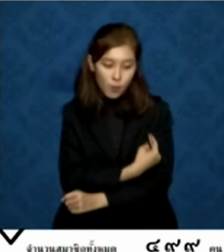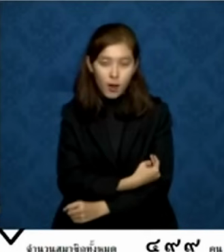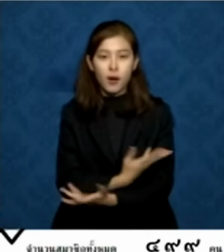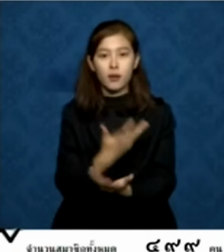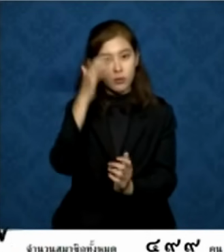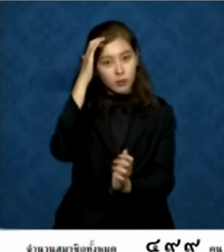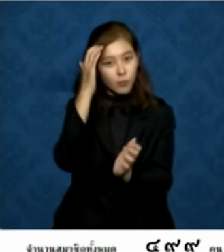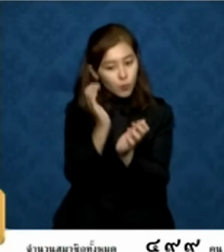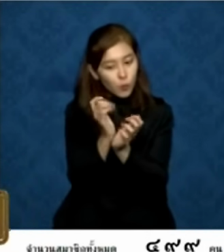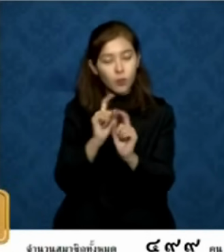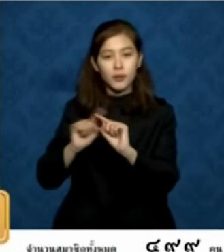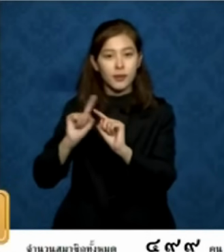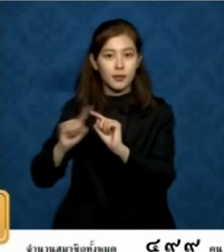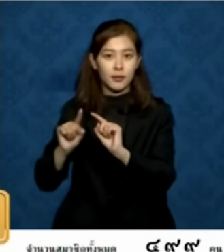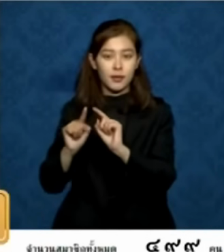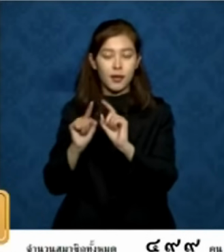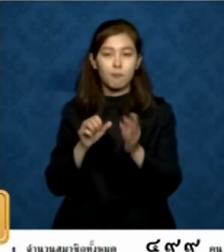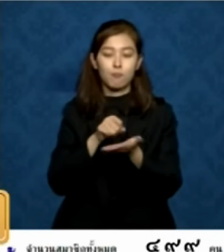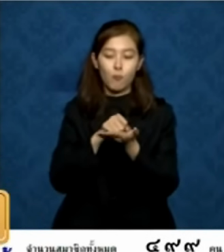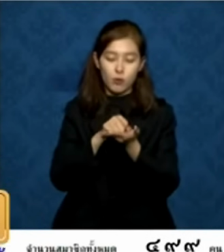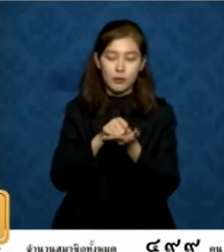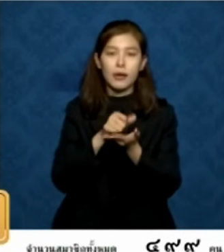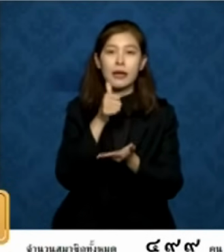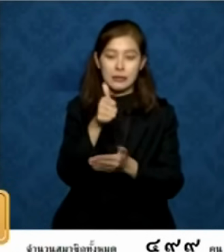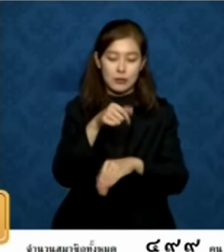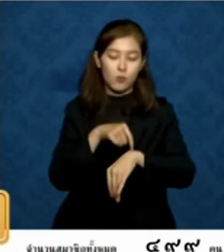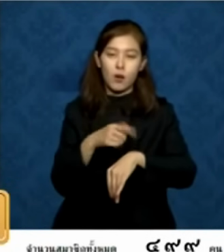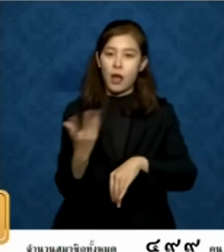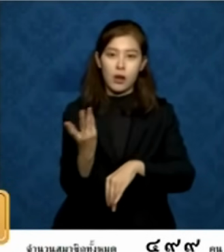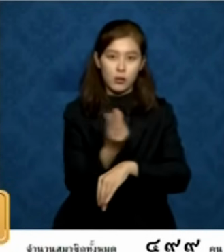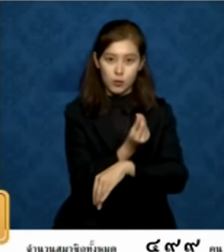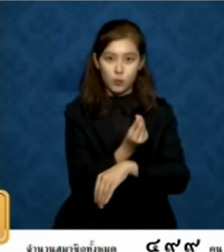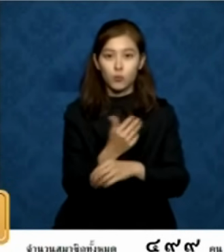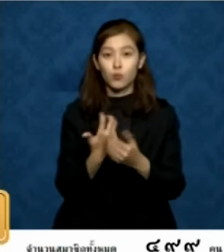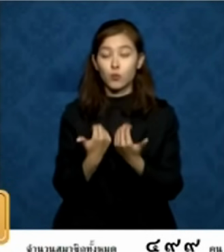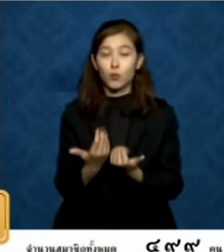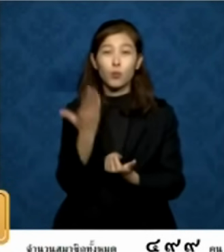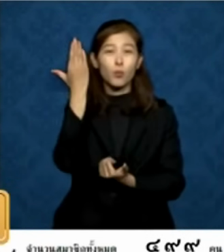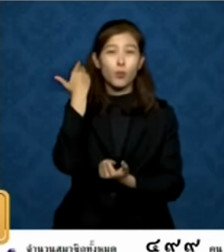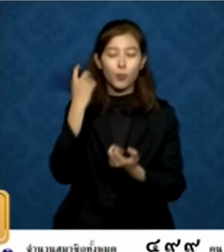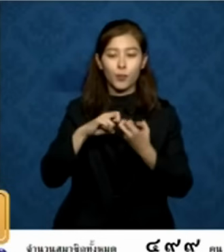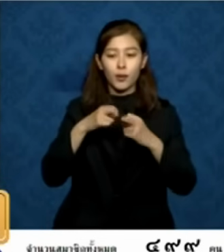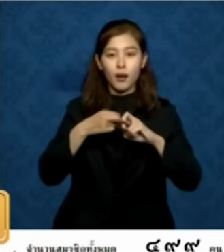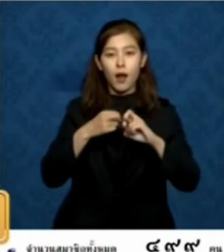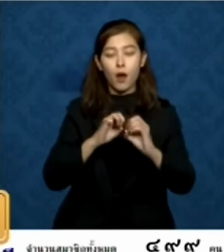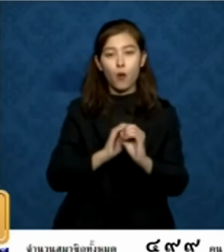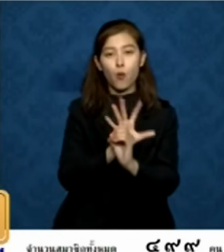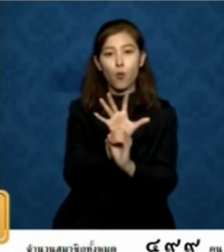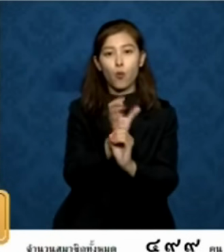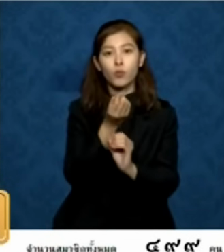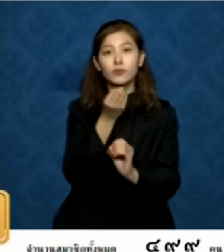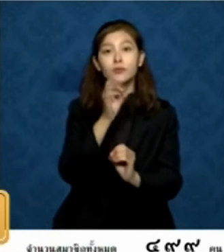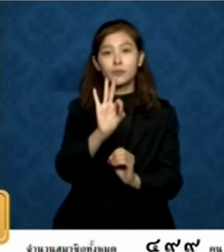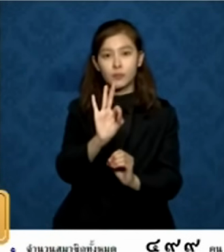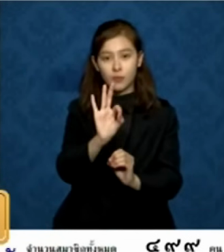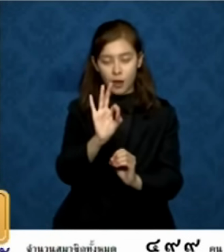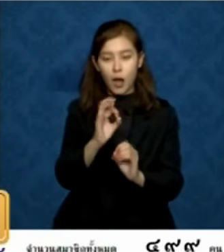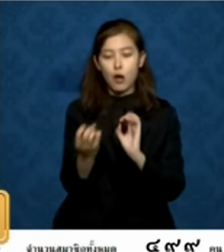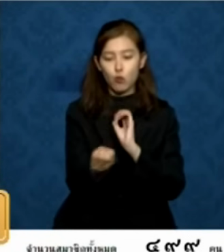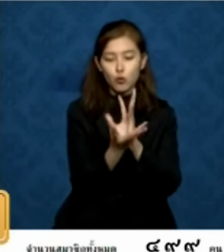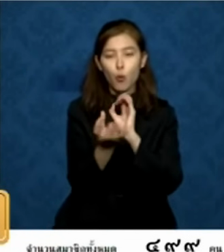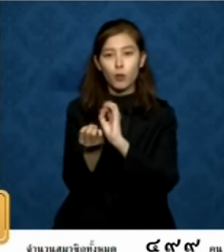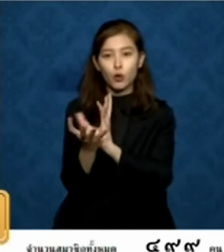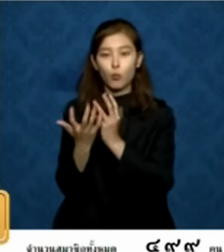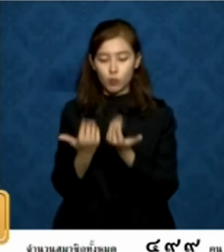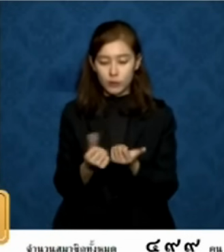ากขึ้นซึ่งในช่วงโควิด-19 หลายๆหน่วยงานได้มีการนำเทคโนโลยีเข้ามาให้บริการประชาชนมากขึ้นใน